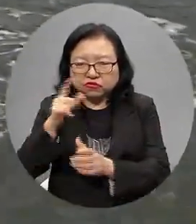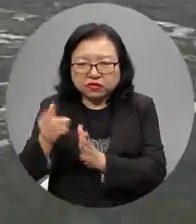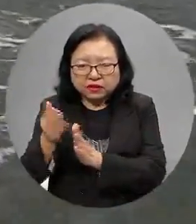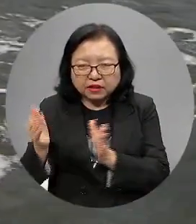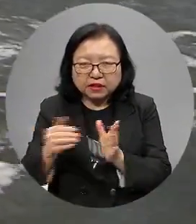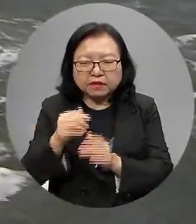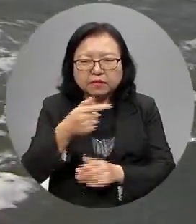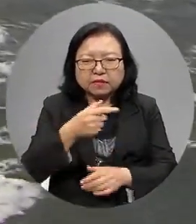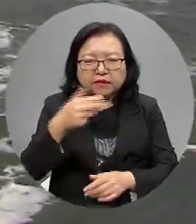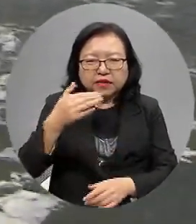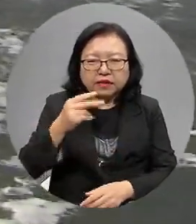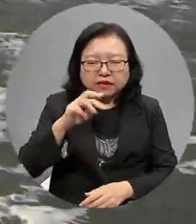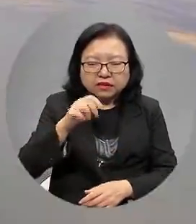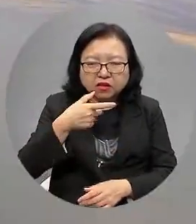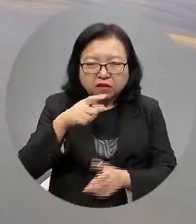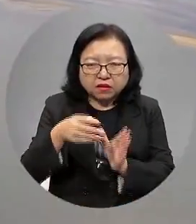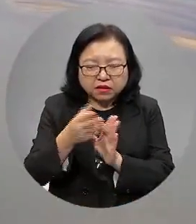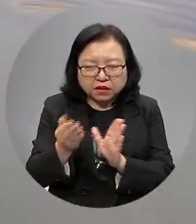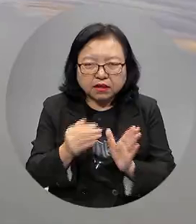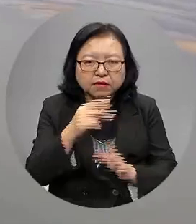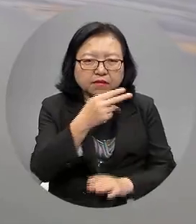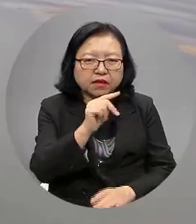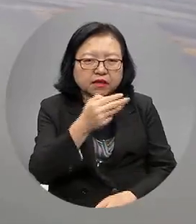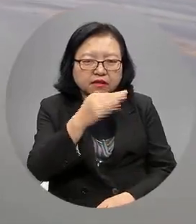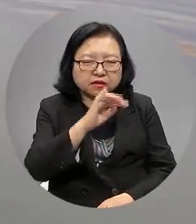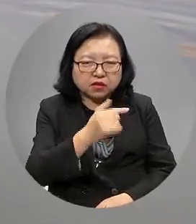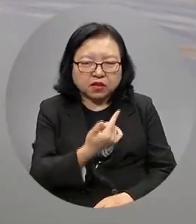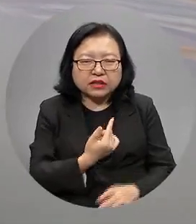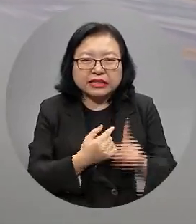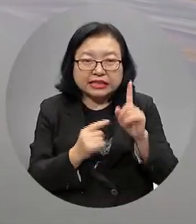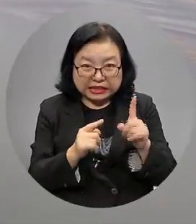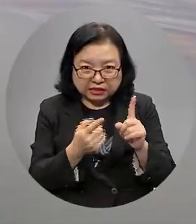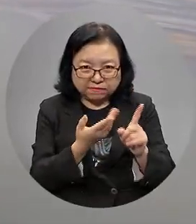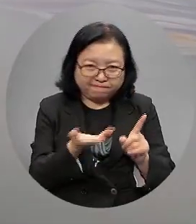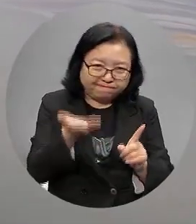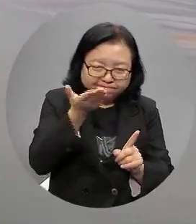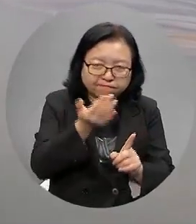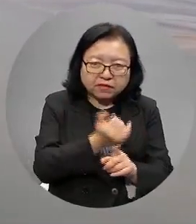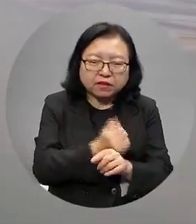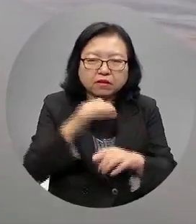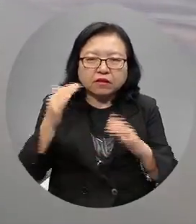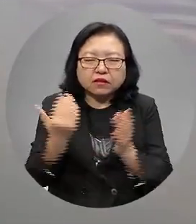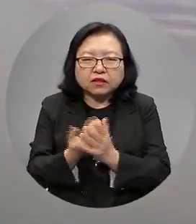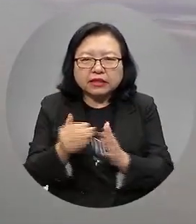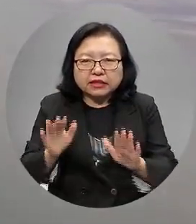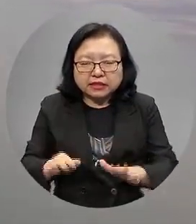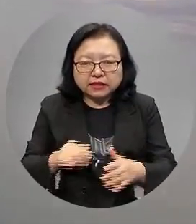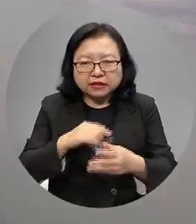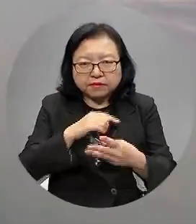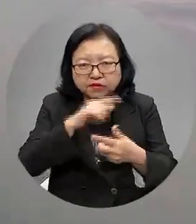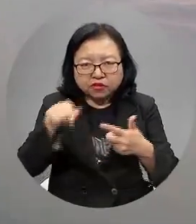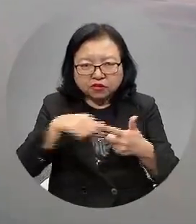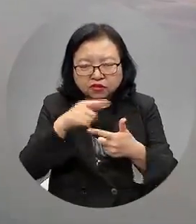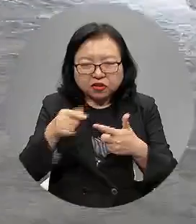달천은 1등급으로 상향 유지하고 전체 6등급 중 3등급인 미호강은 2등급으로